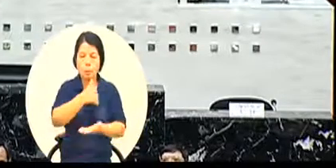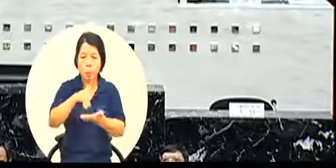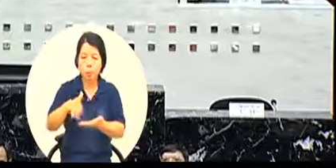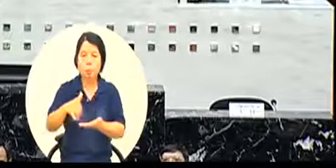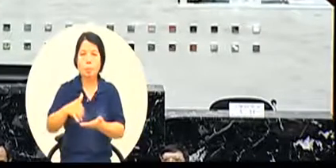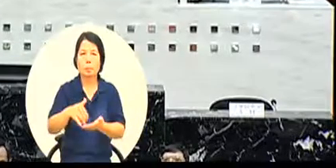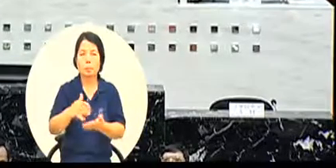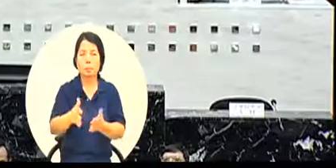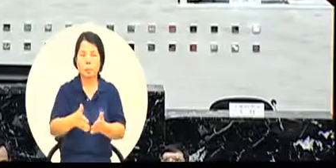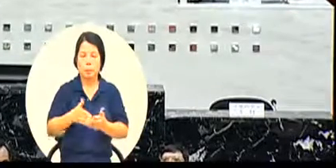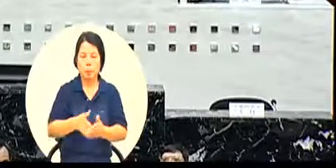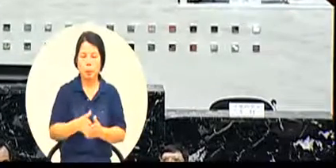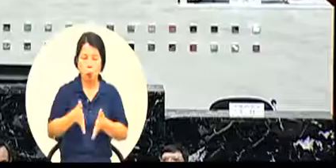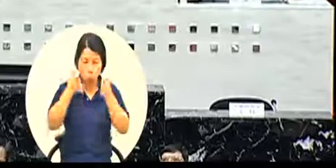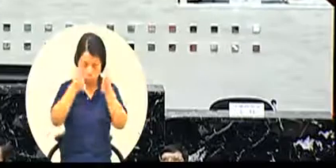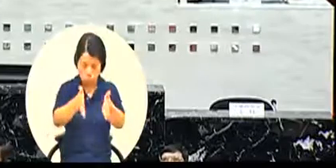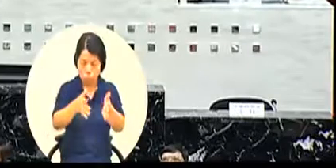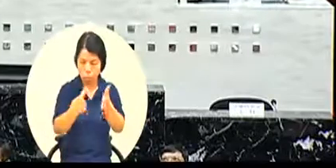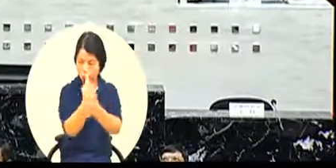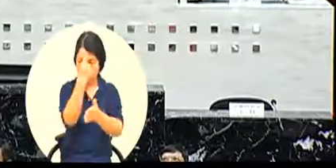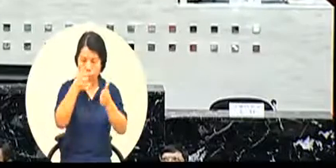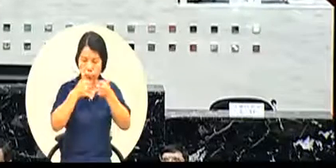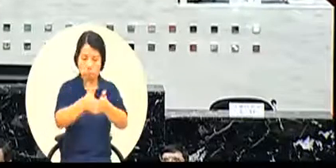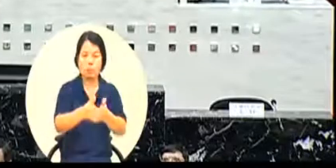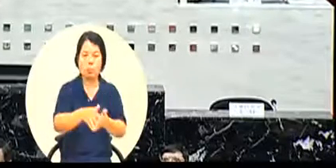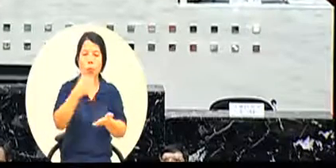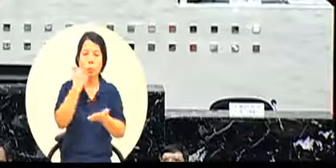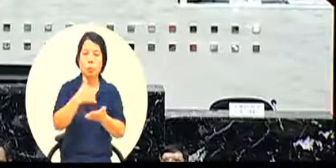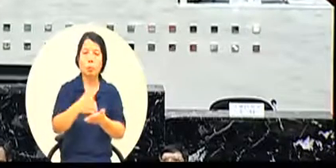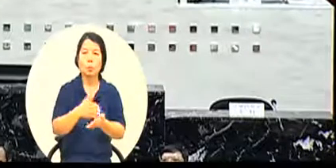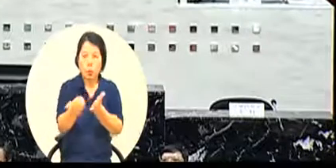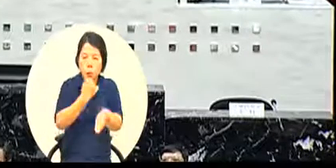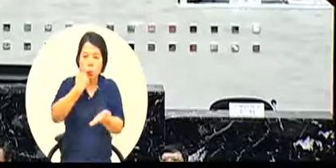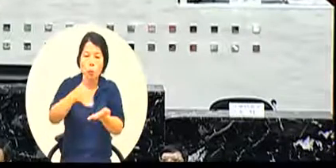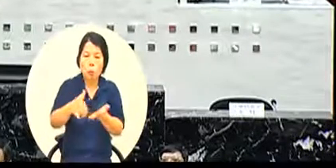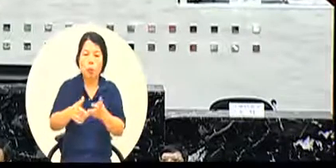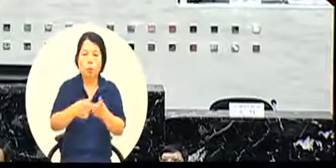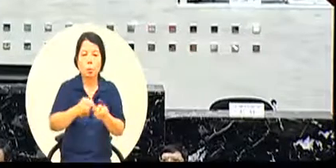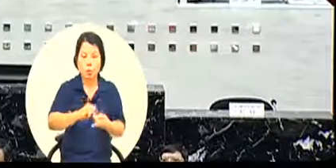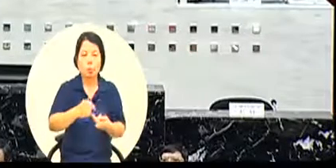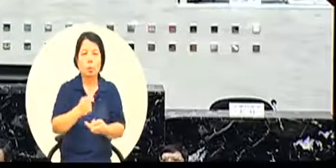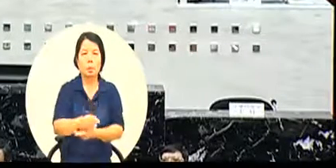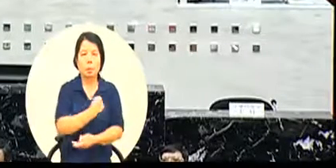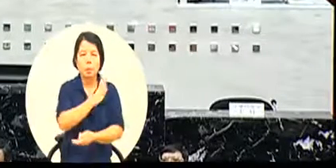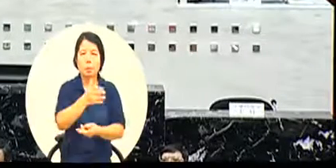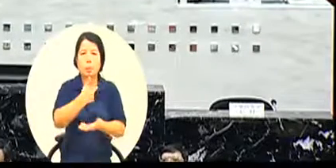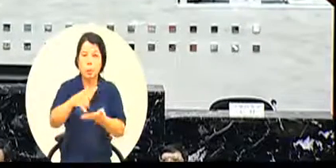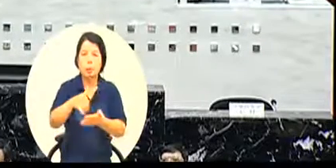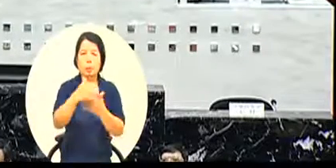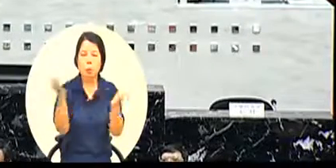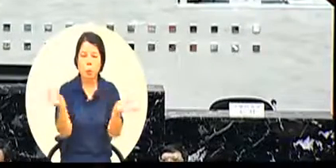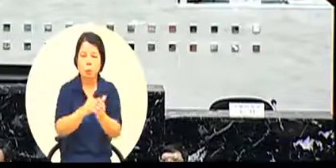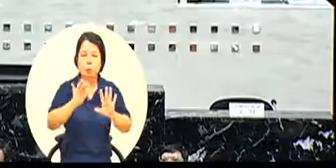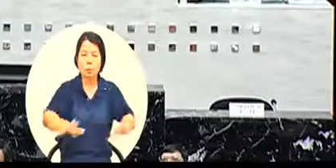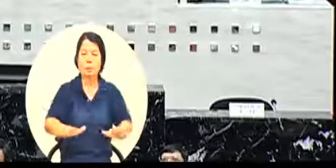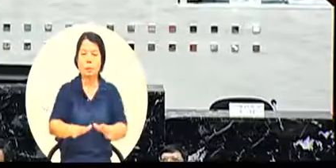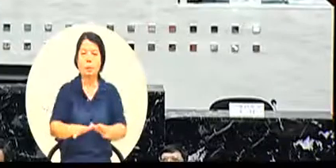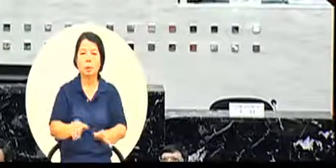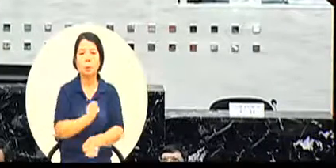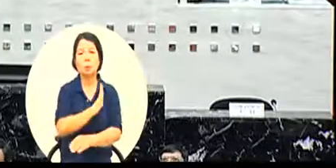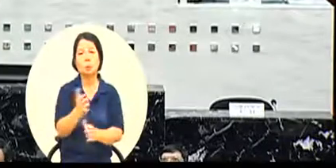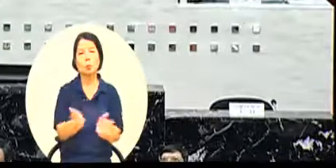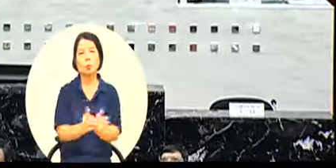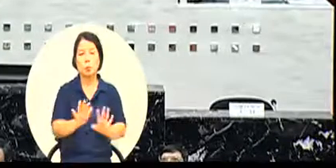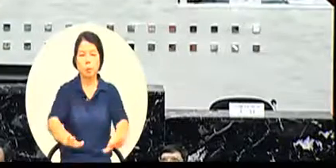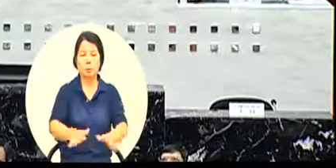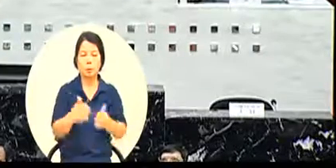等一下。如果针对预算跟决算没有报告的话，我们就这个部分的发言到这里为止。那我知道今天